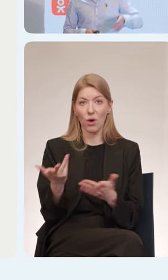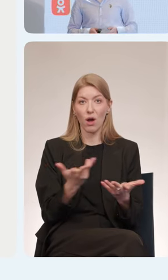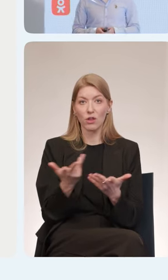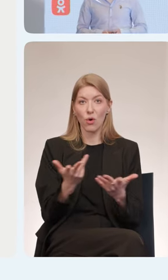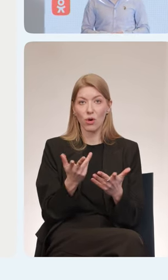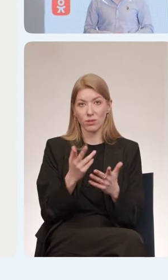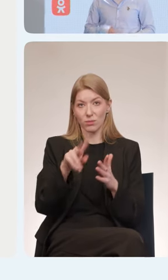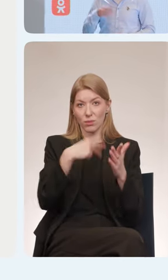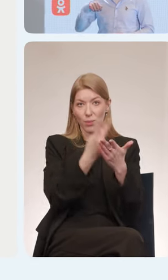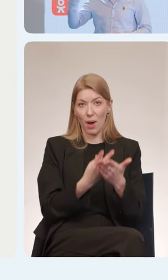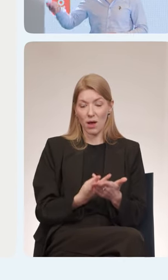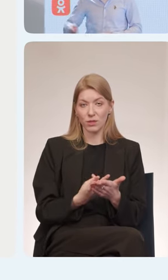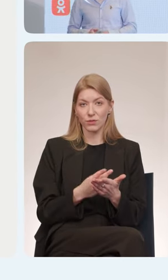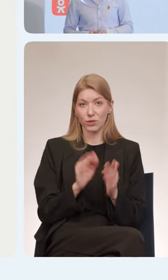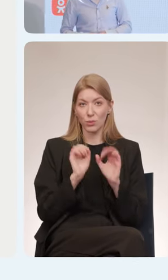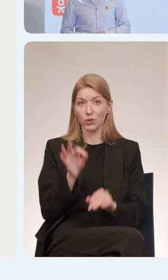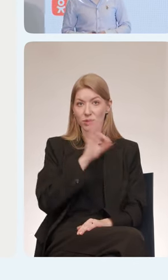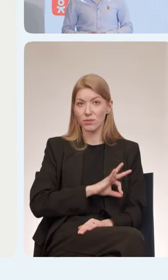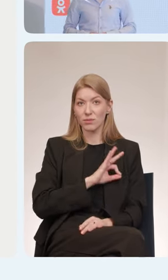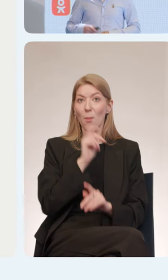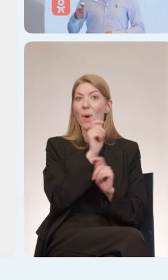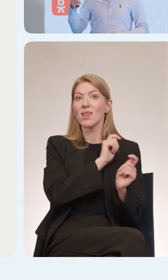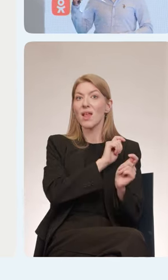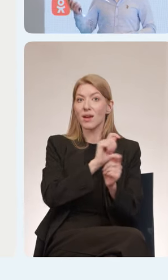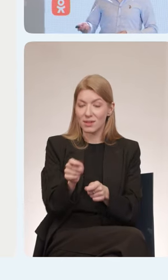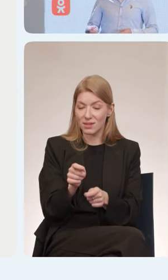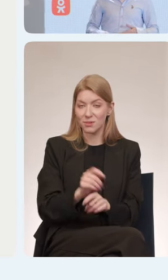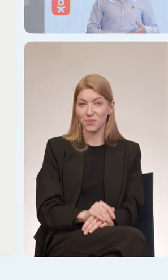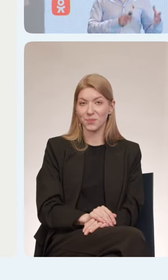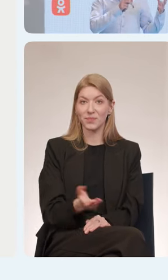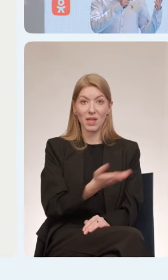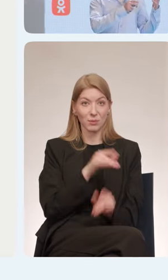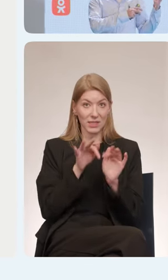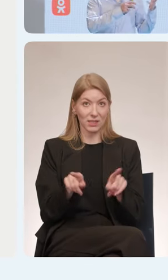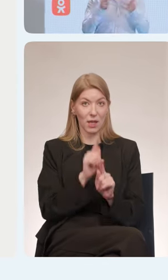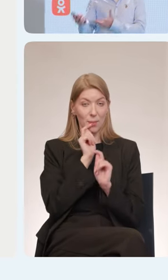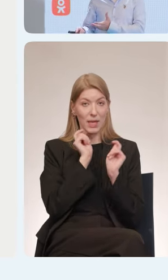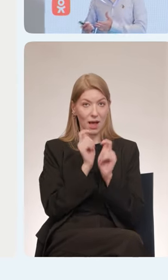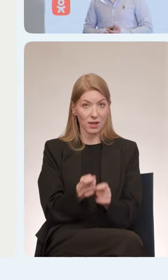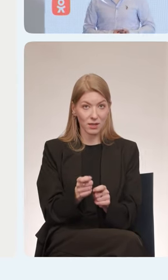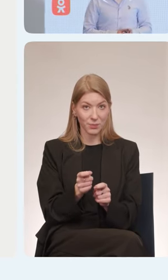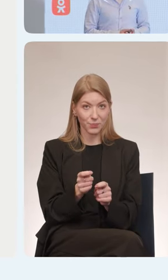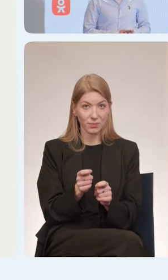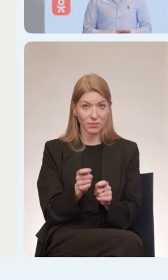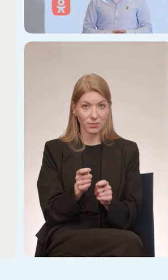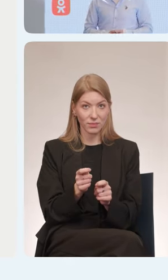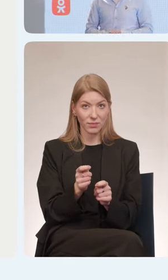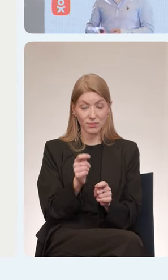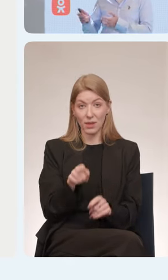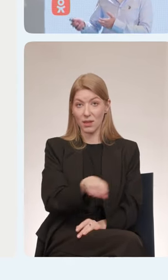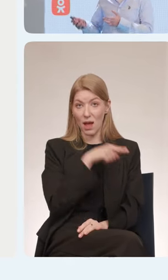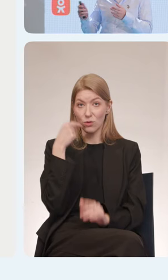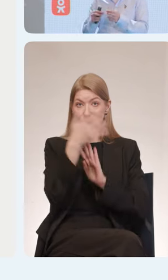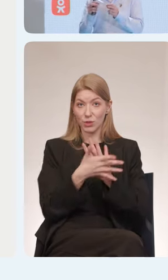собственно, прокручивается и можно пользователю подарить. Мы сделали подарки, где на русском жестовом